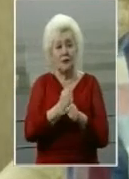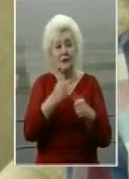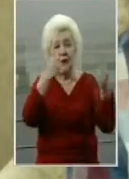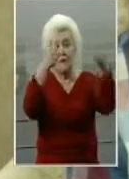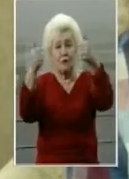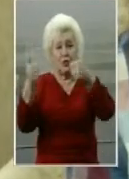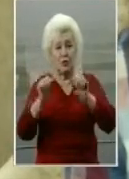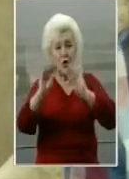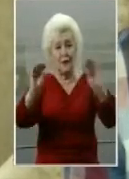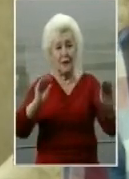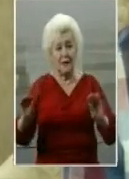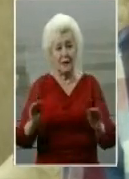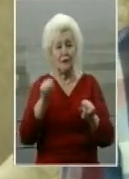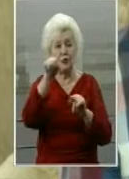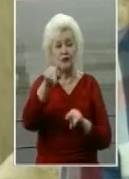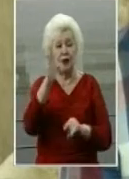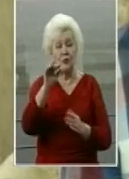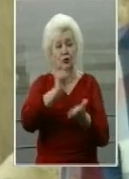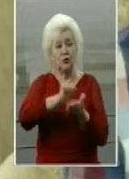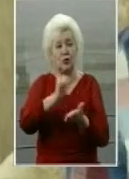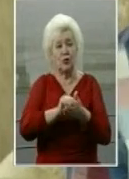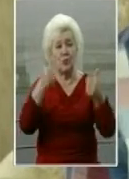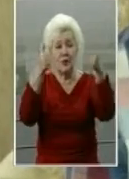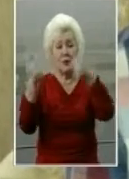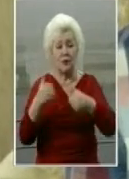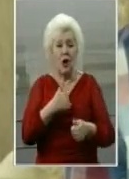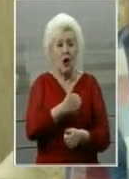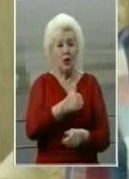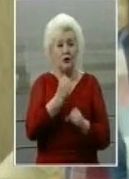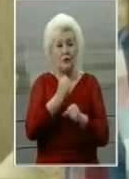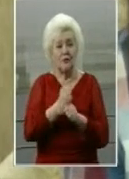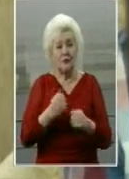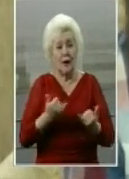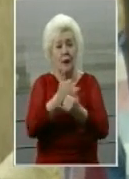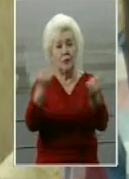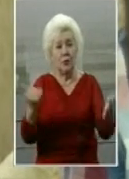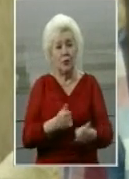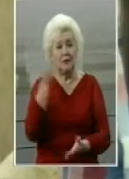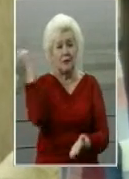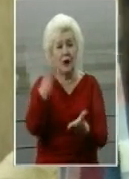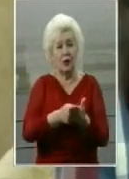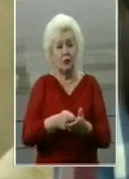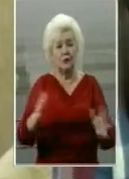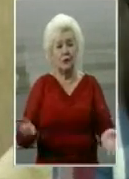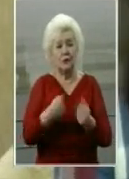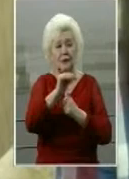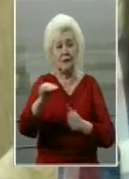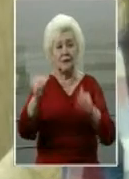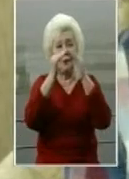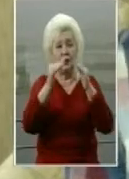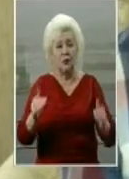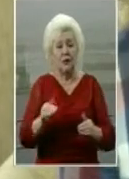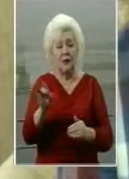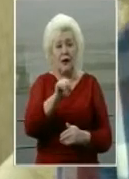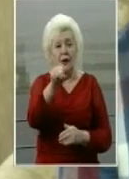Після того, як ми зробимо фотовиставку, це будуть друковані фотографії, ми хочемо зробити благодійний аукціон для підтримки дітей з дитячого будинку